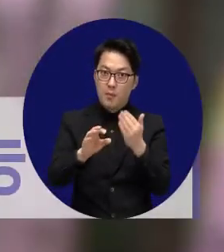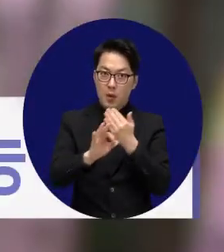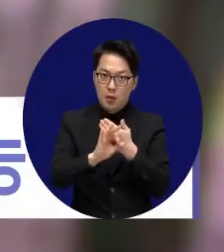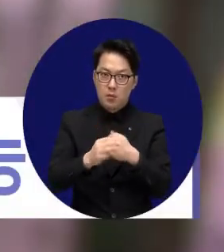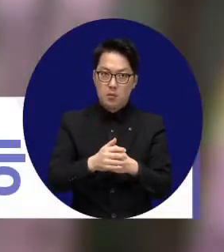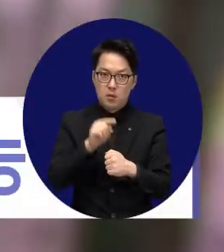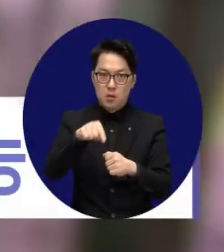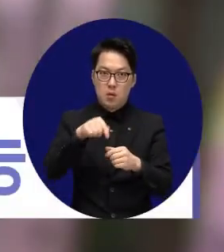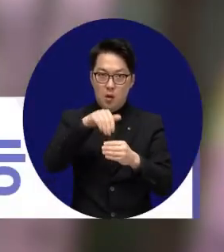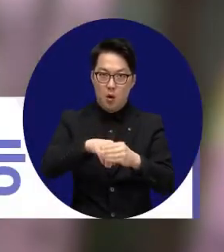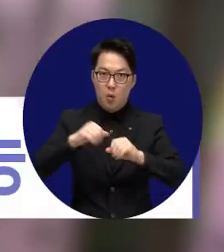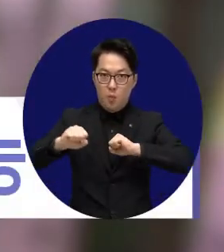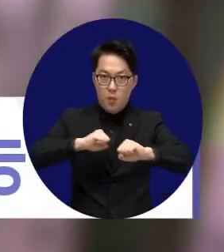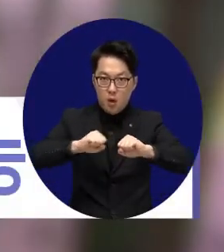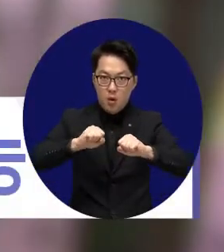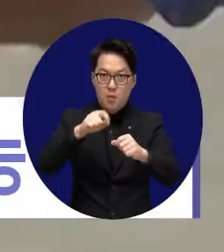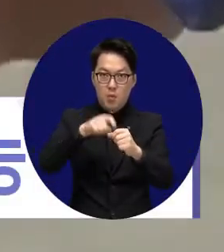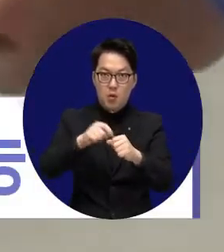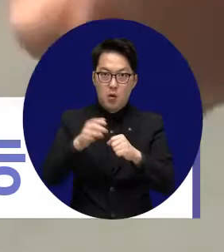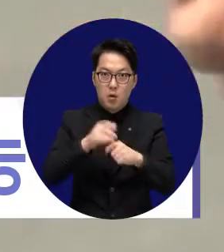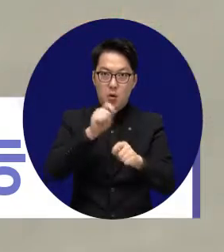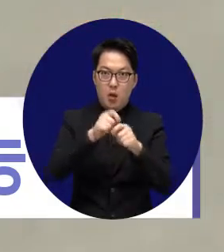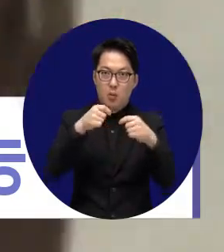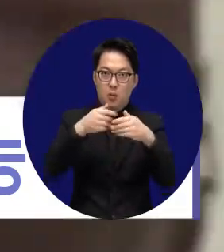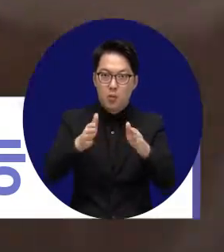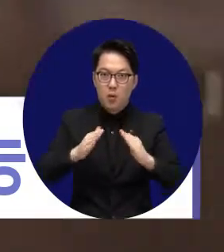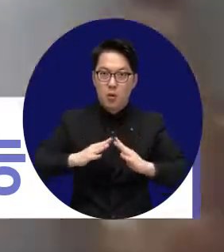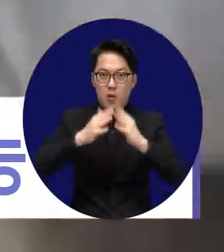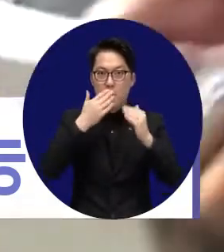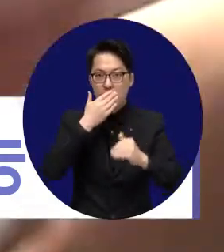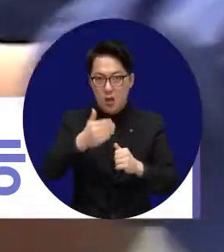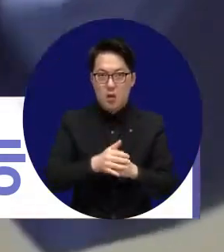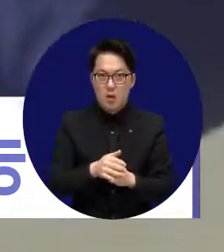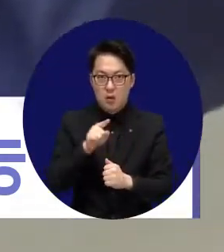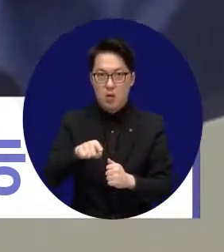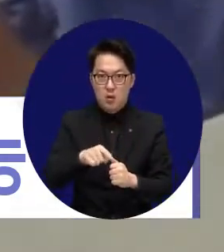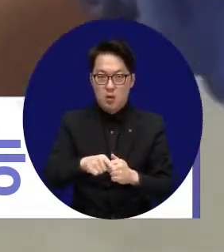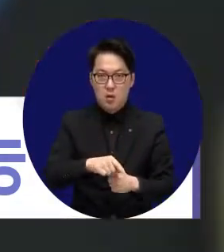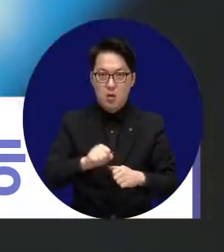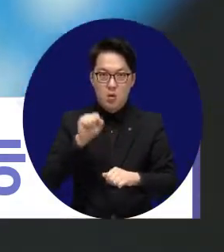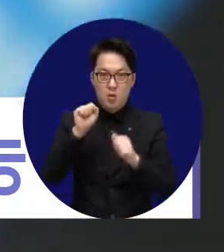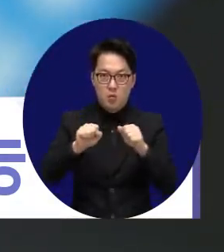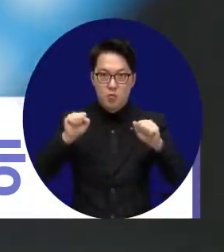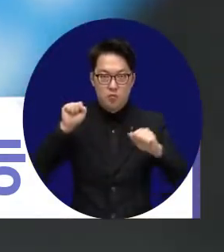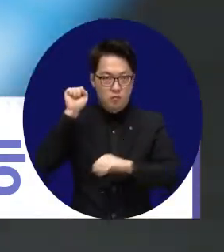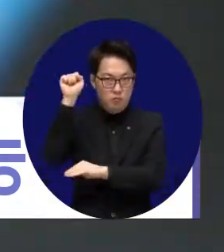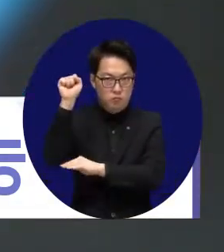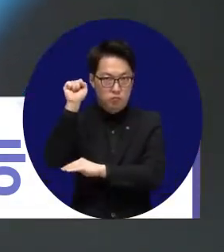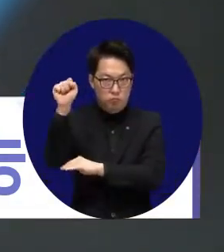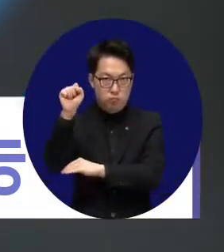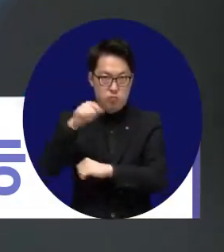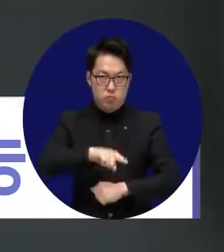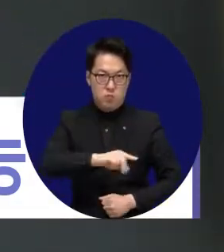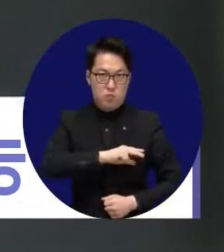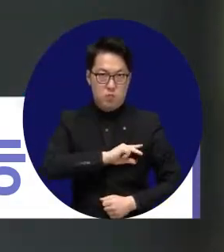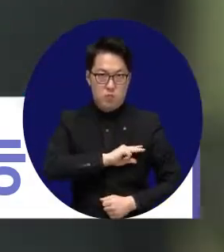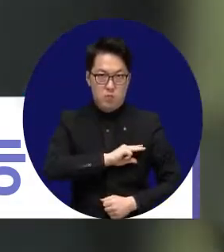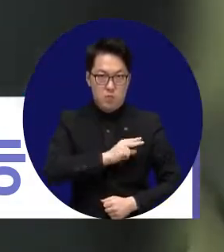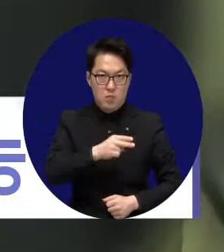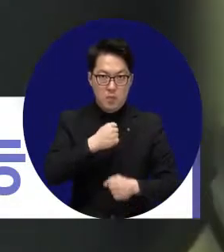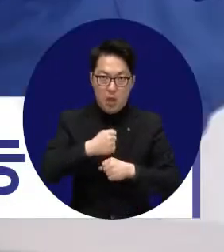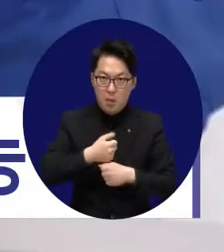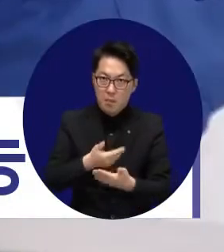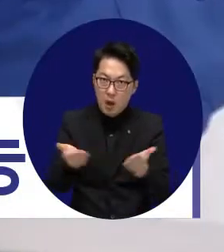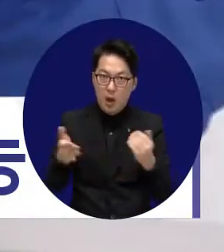위하여 선거사무소를 설치할 수 있고 선거운동용 명함을 배부할 수 있으며 어깨띠 또는 표지물을 착용할 수